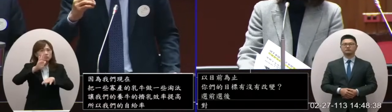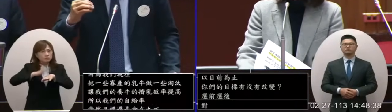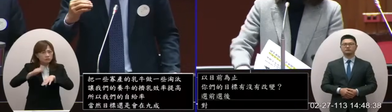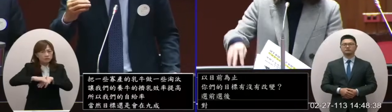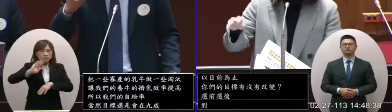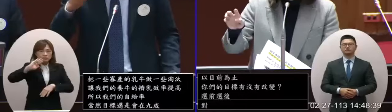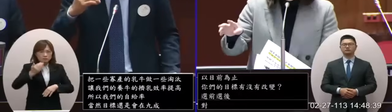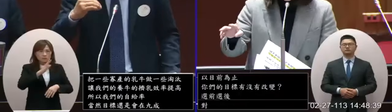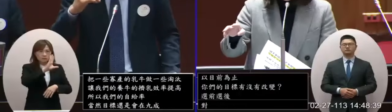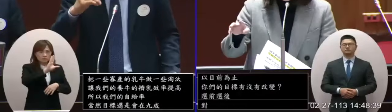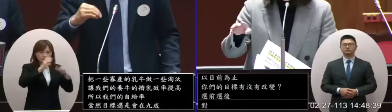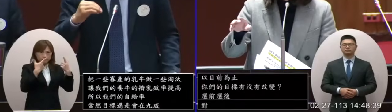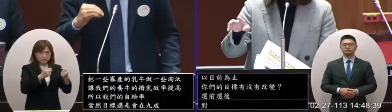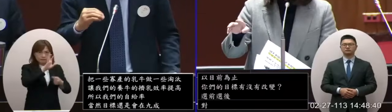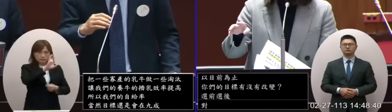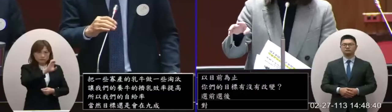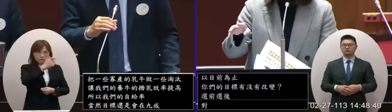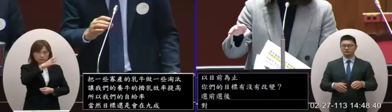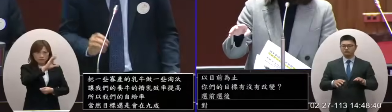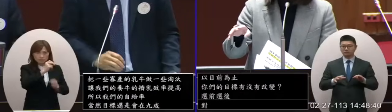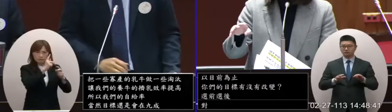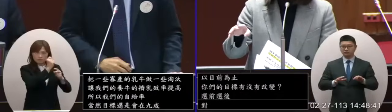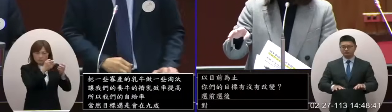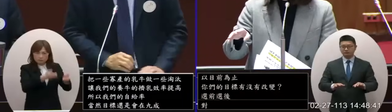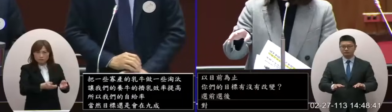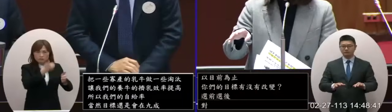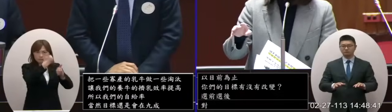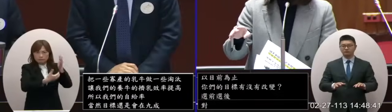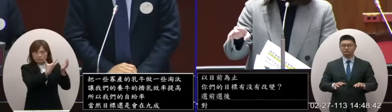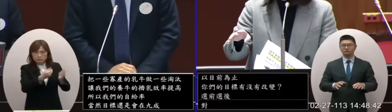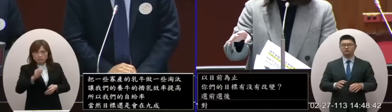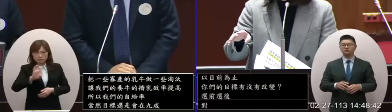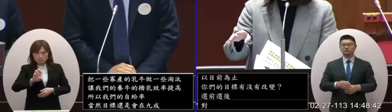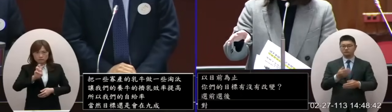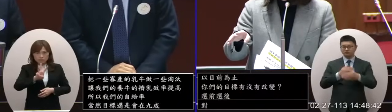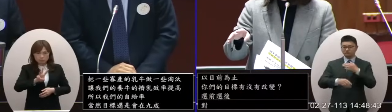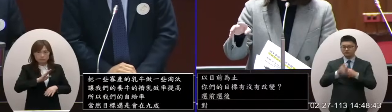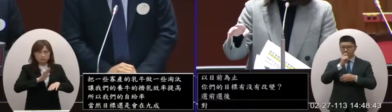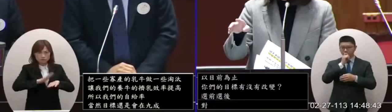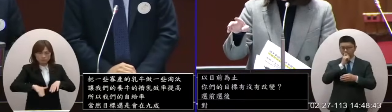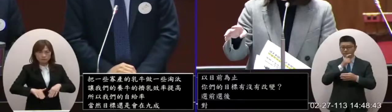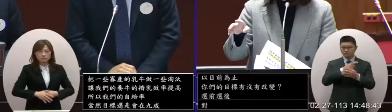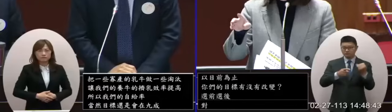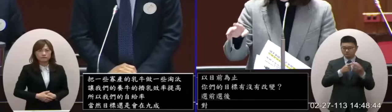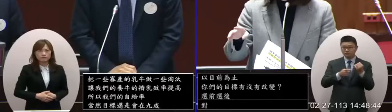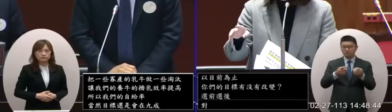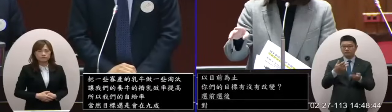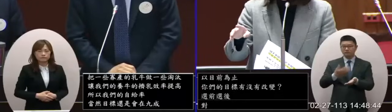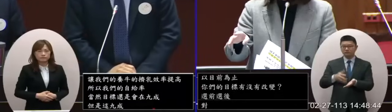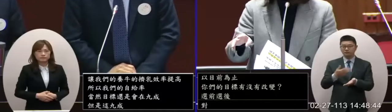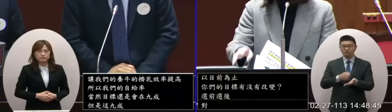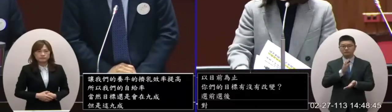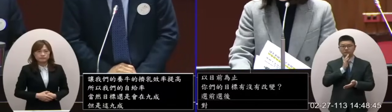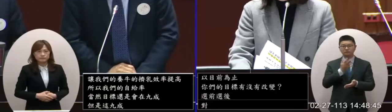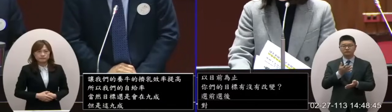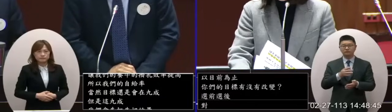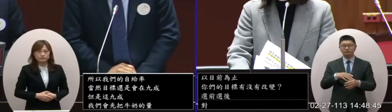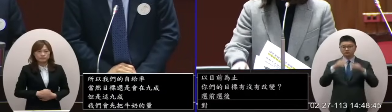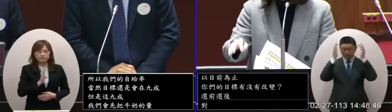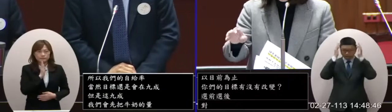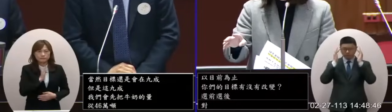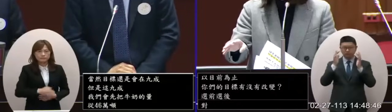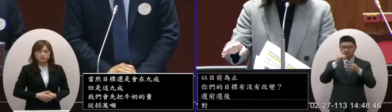从46万吨逐渐的降到43。 因为我们现在的乳奶量是不是很多？因为从我们夏季的牛乳开